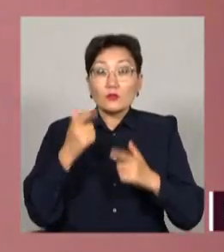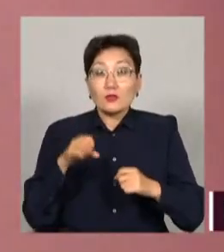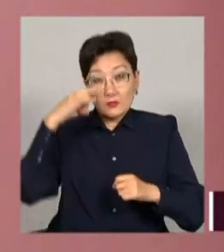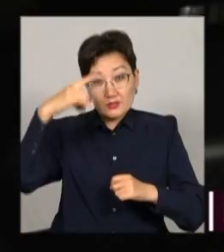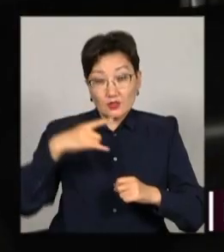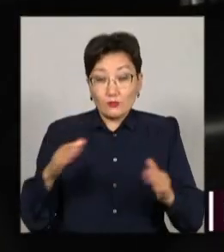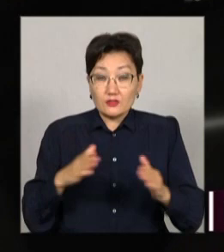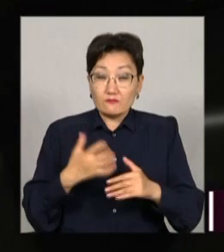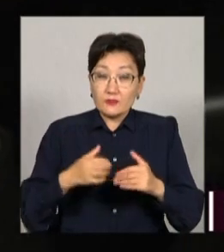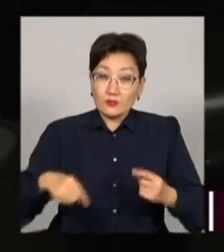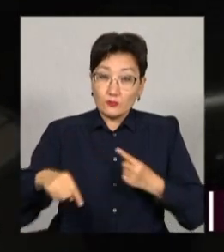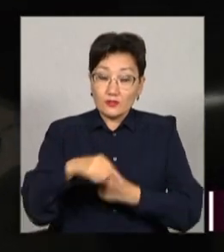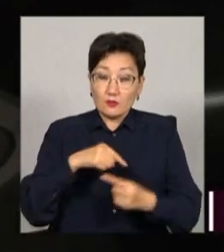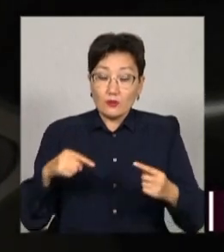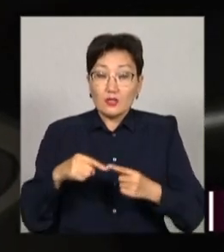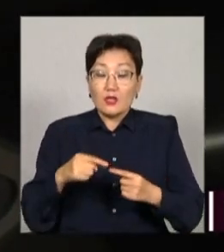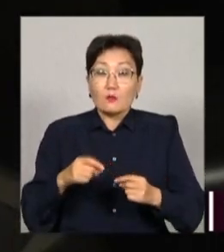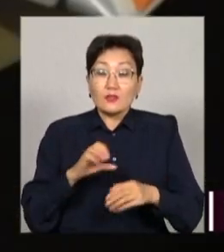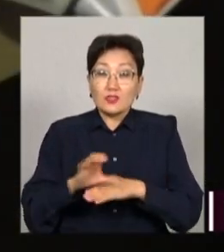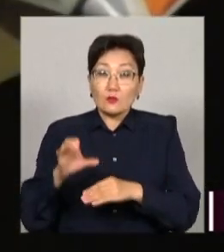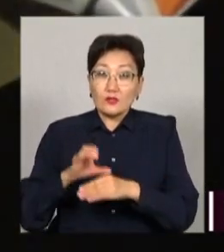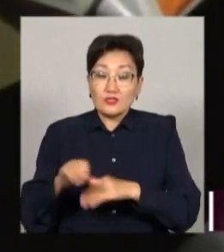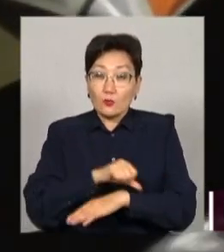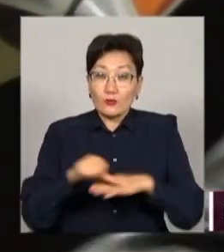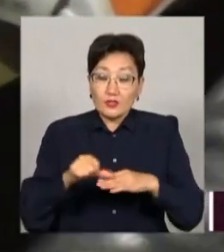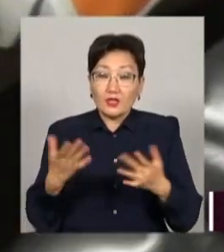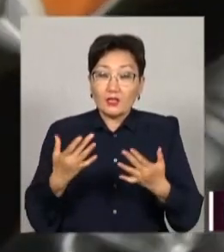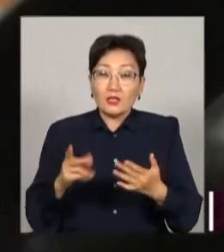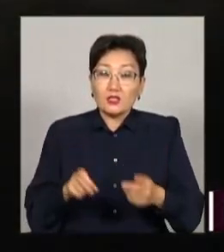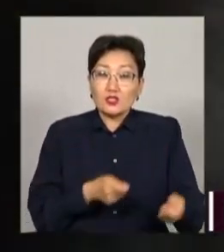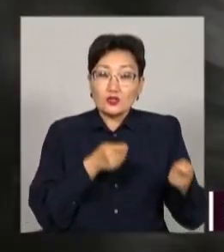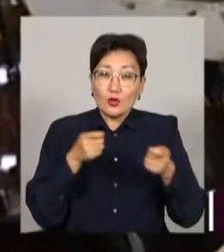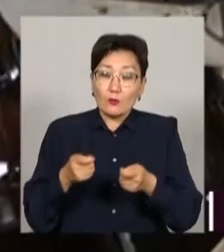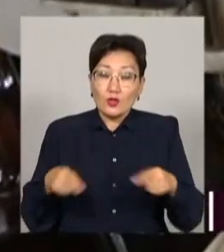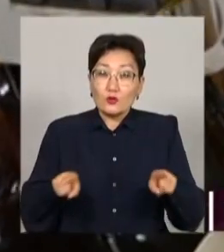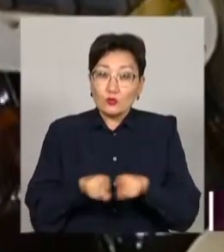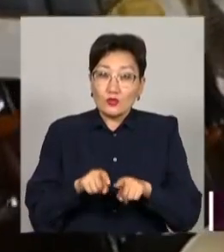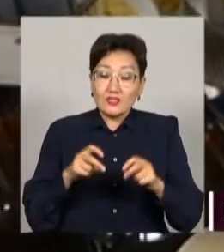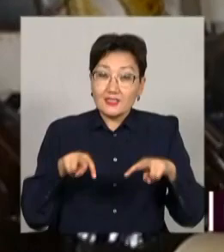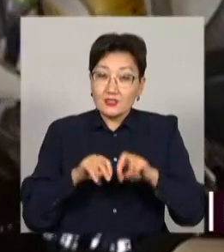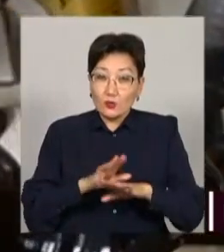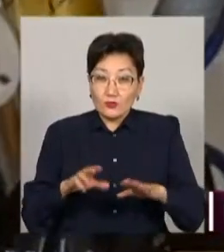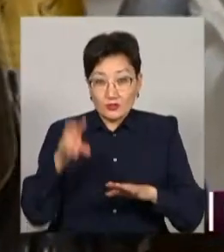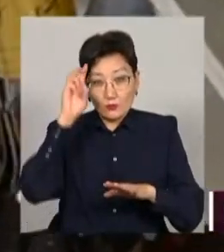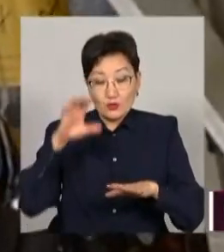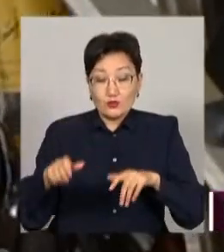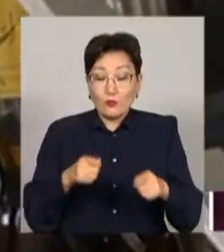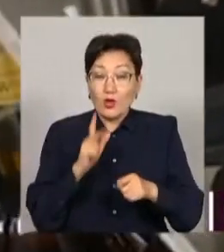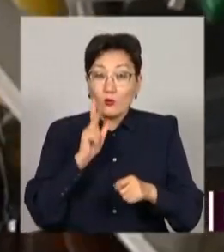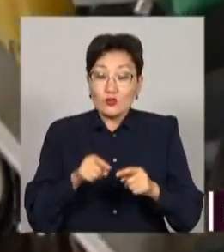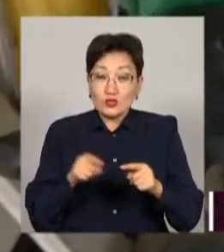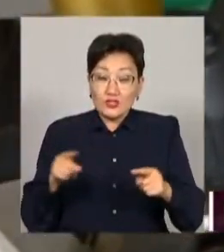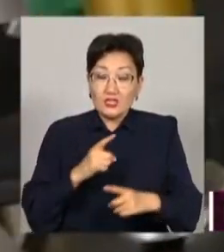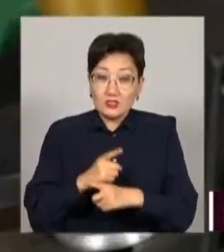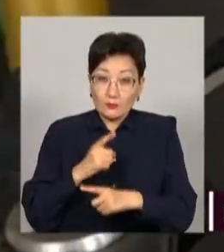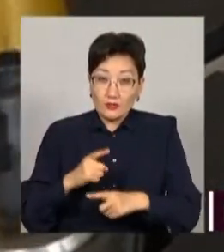елімізде шағын және орта бизнес иелерінің тауарды сырттан қандай жолмен әкелгені туралы тексерілмейді. Ол үшін мемлекет басшысы 3 жылға дейін